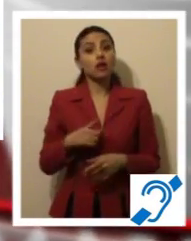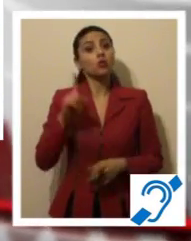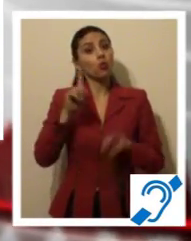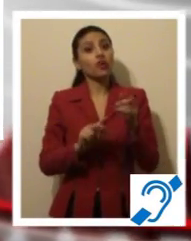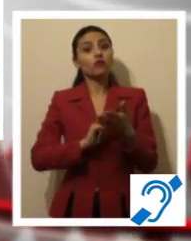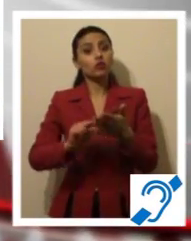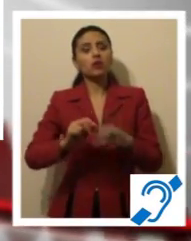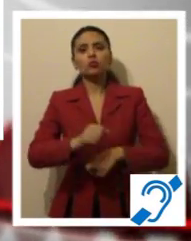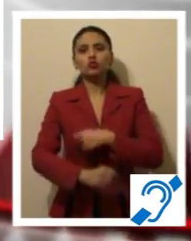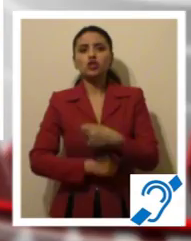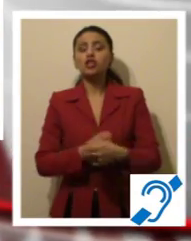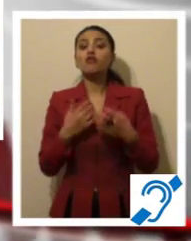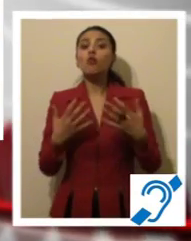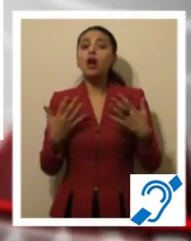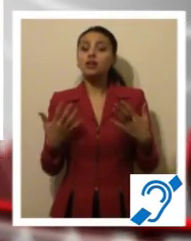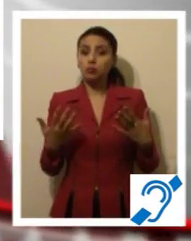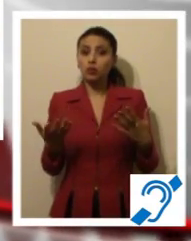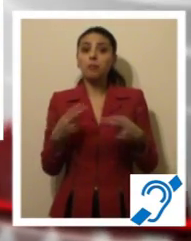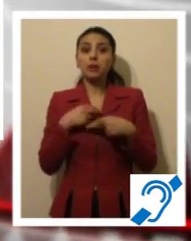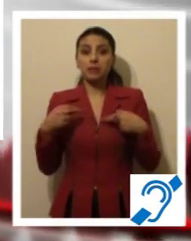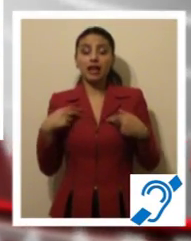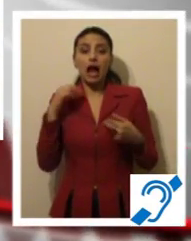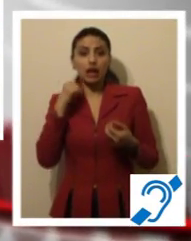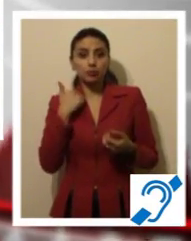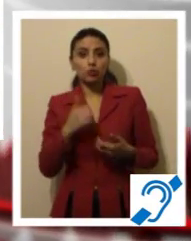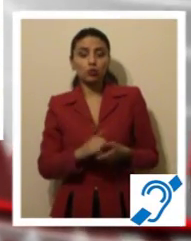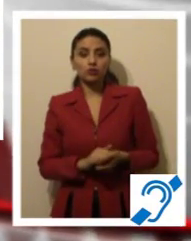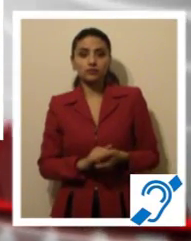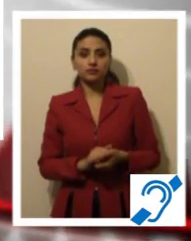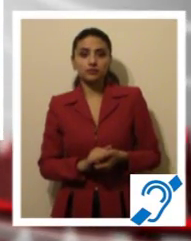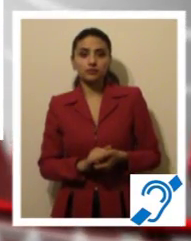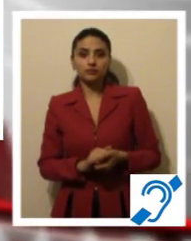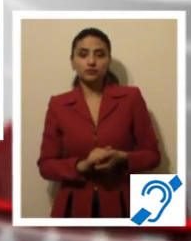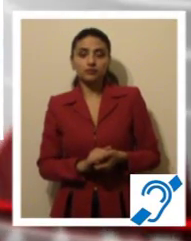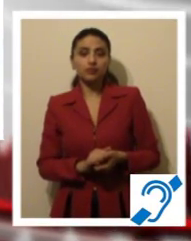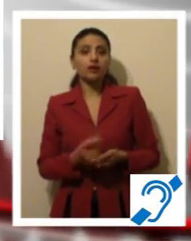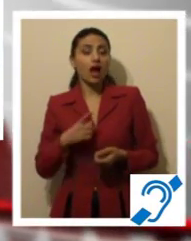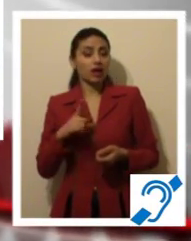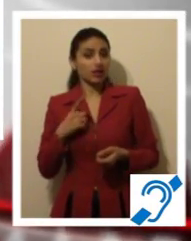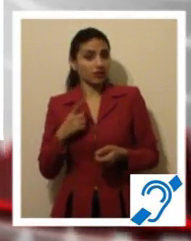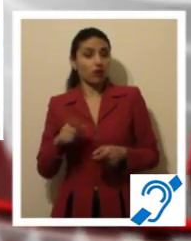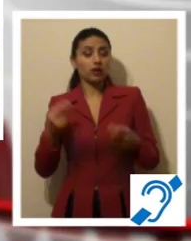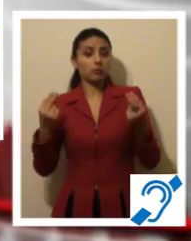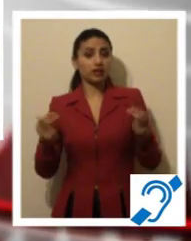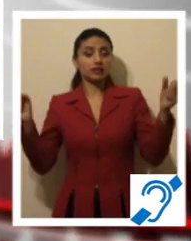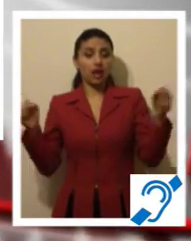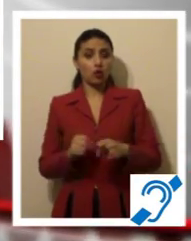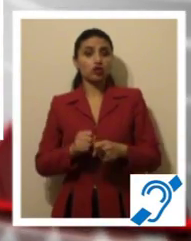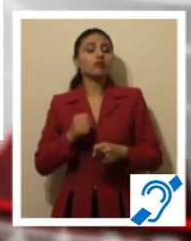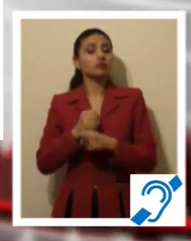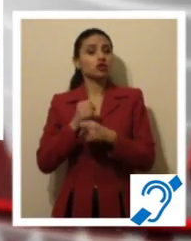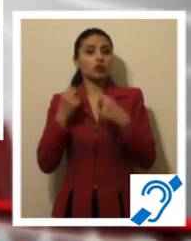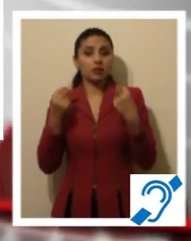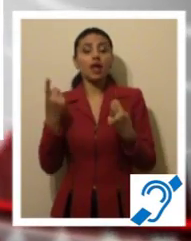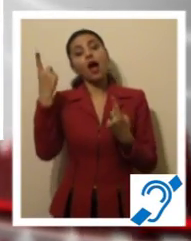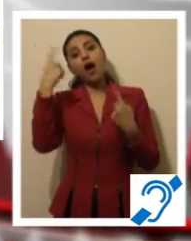care muncesc extraordinar de mult în primăria Câmpul Lung, da, și care sunt foarte serioși și își fac treaba. Există